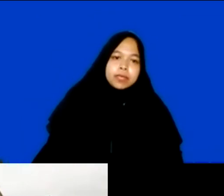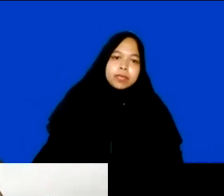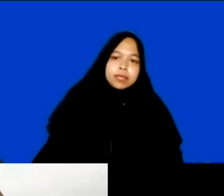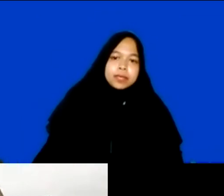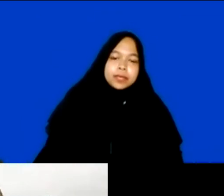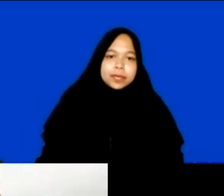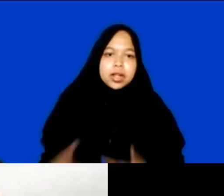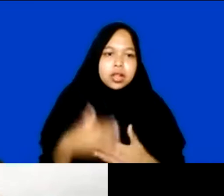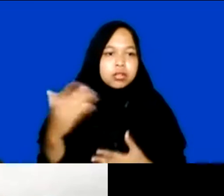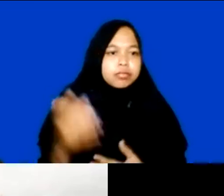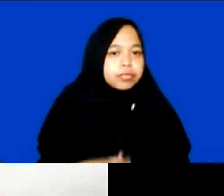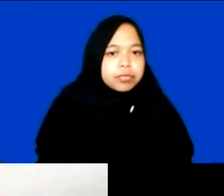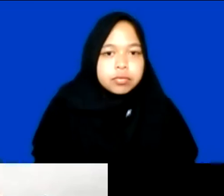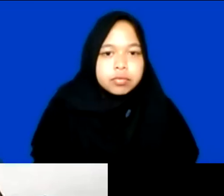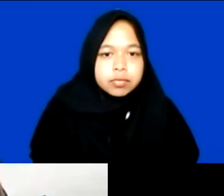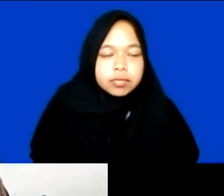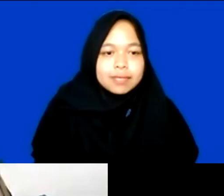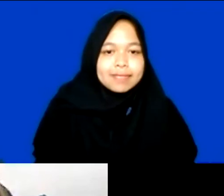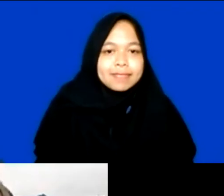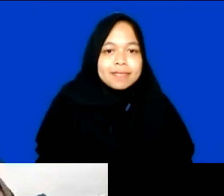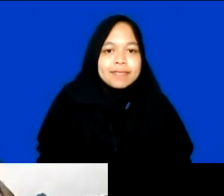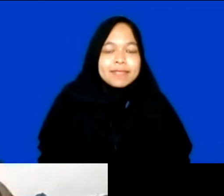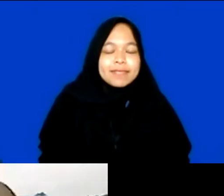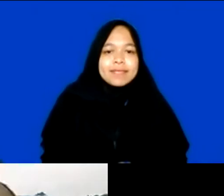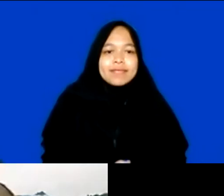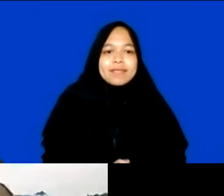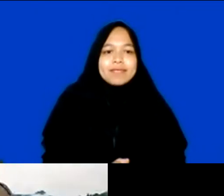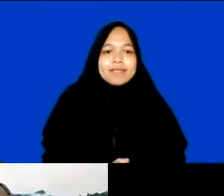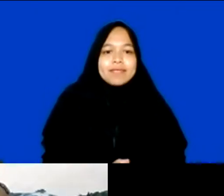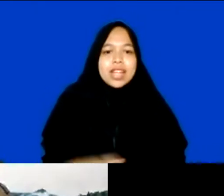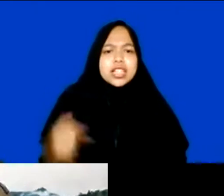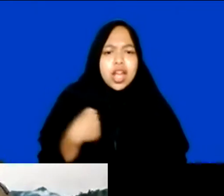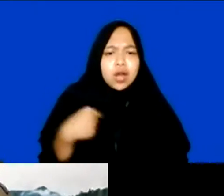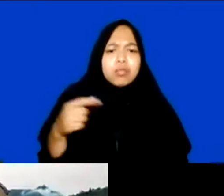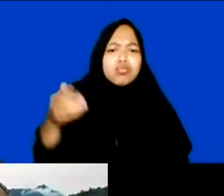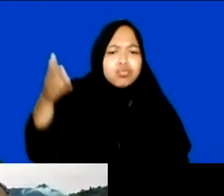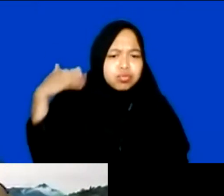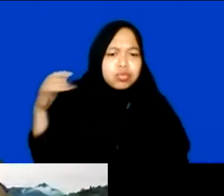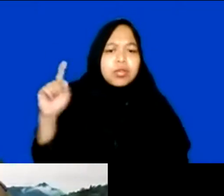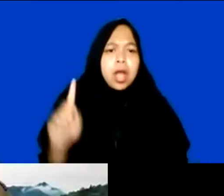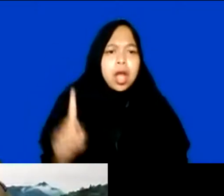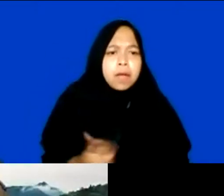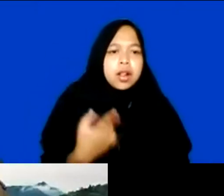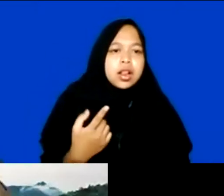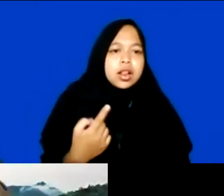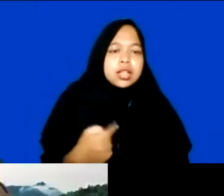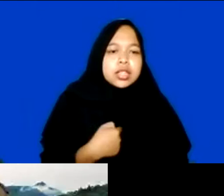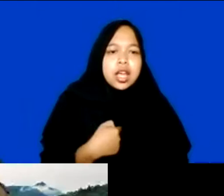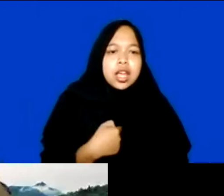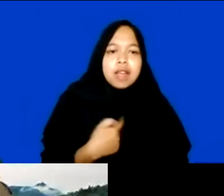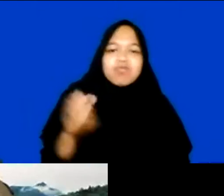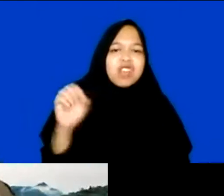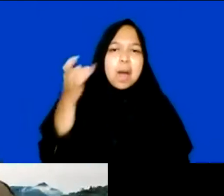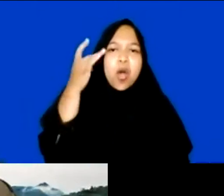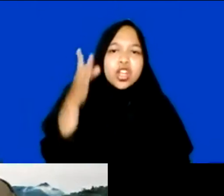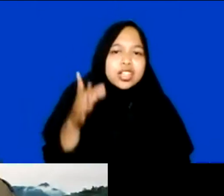Oh ya udah. Biar bertahan lama gimana? Kalau saya sih memang dari awal, kalau saya sendiri nggak akan pernah bosan sama apa yang saya